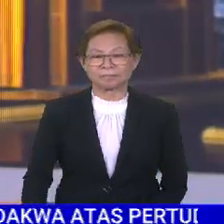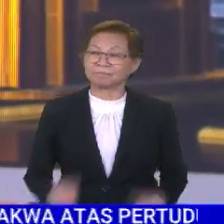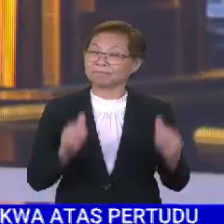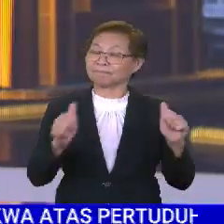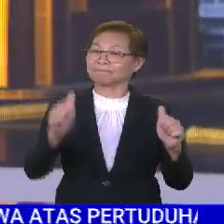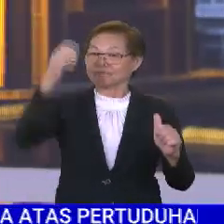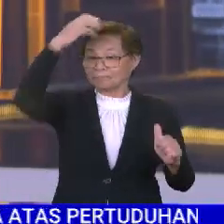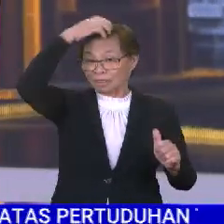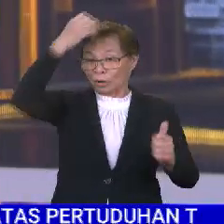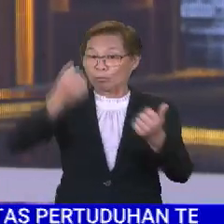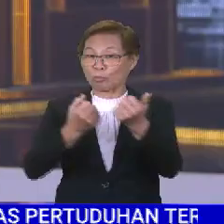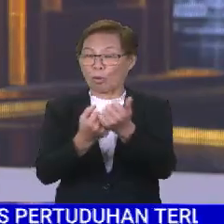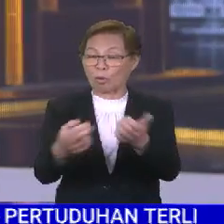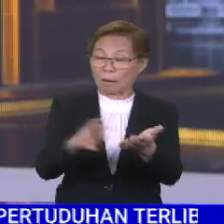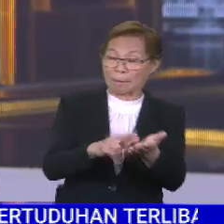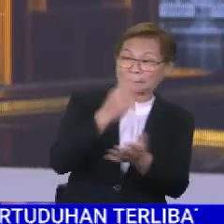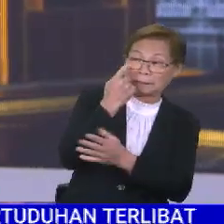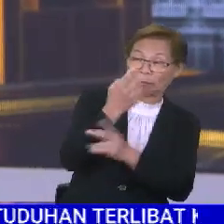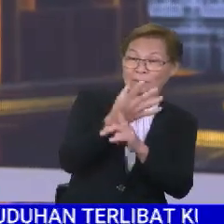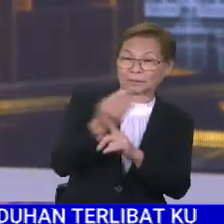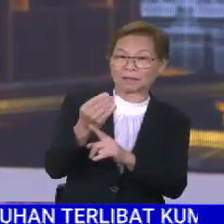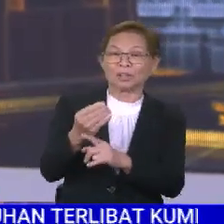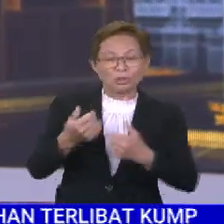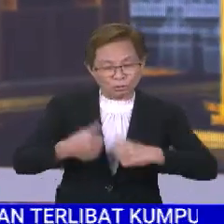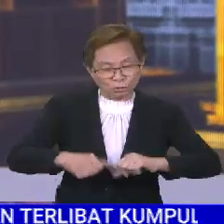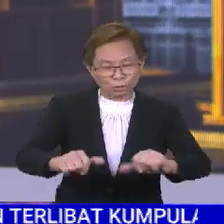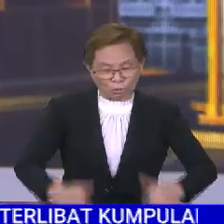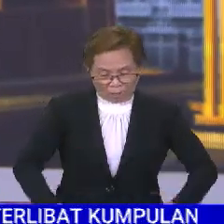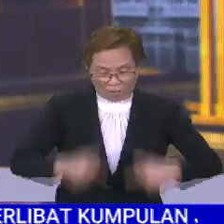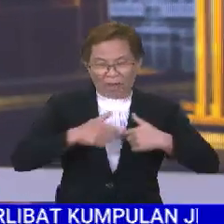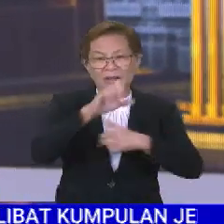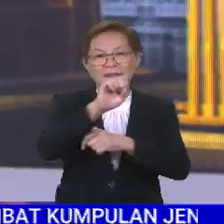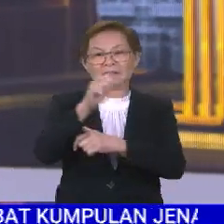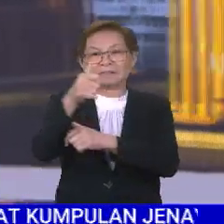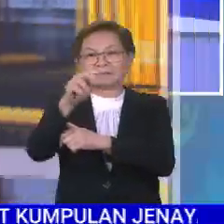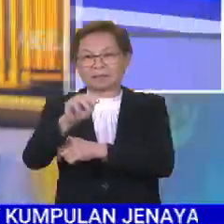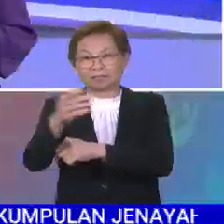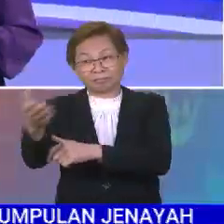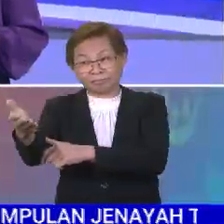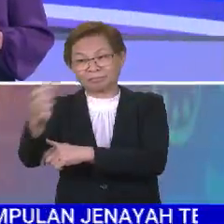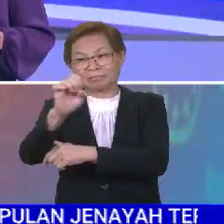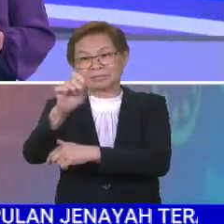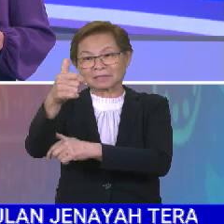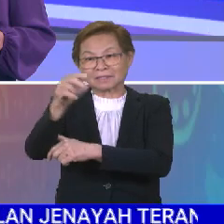Baik, Selangor turut menyumbang laporan semasa dan untuk itu terus saja langsung bersama Samsia Samsi di sana. Sam,